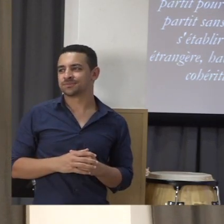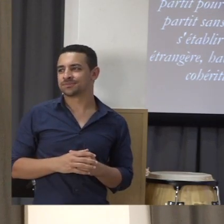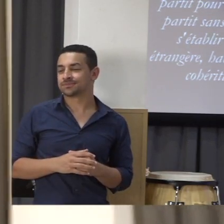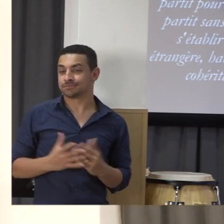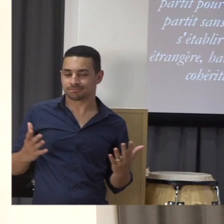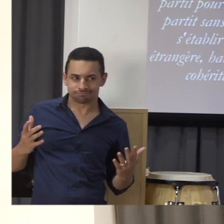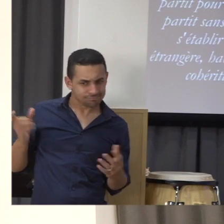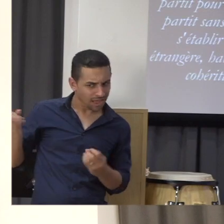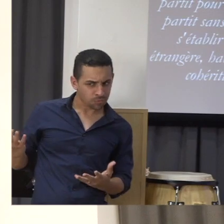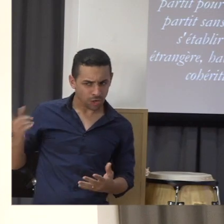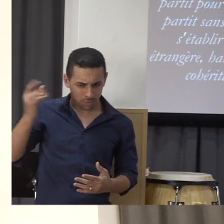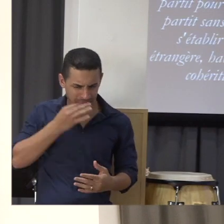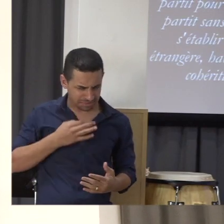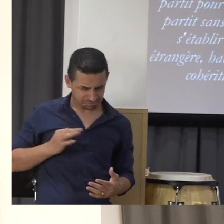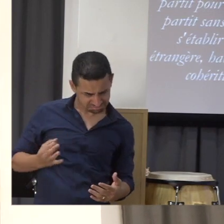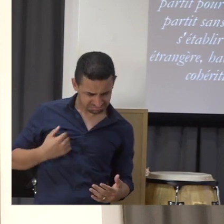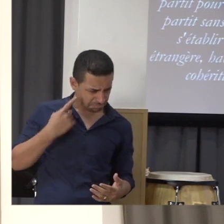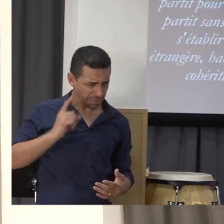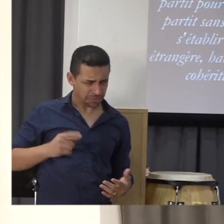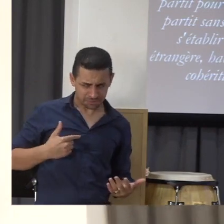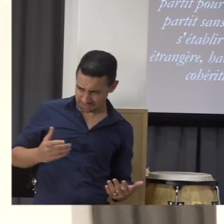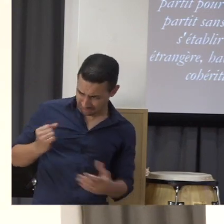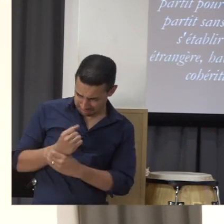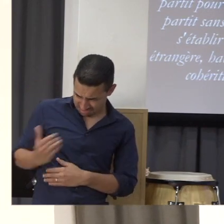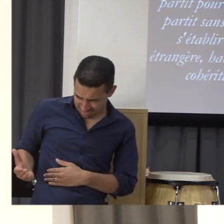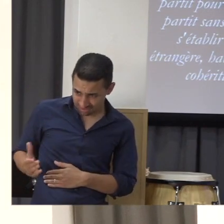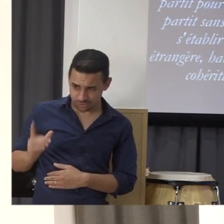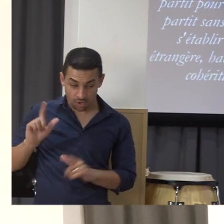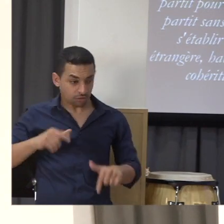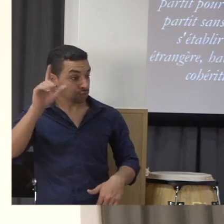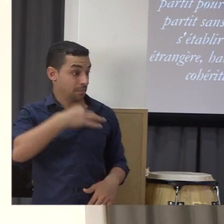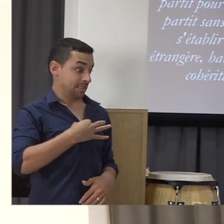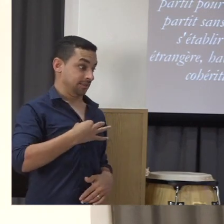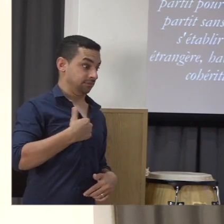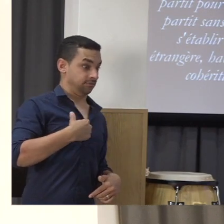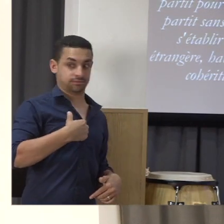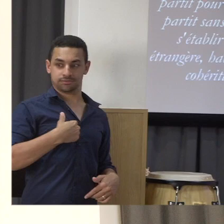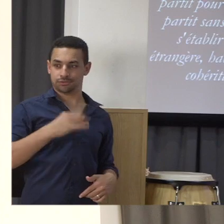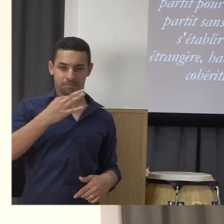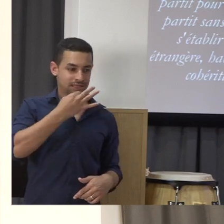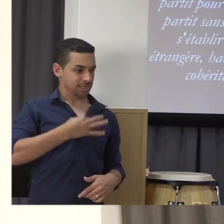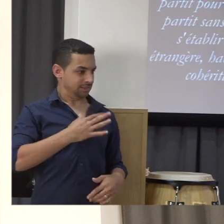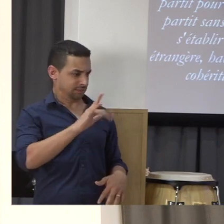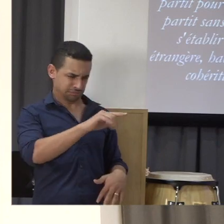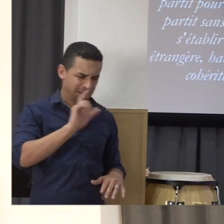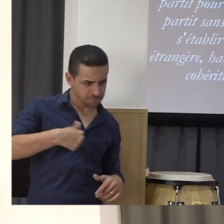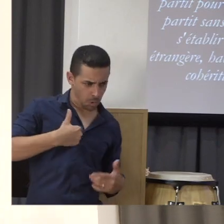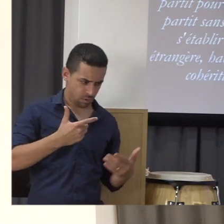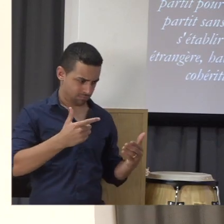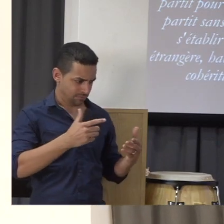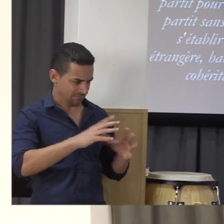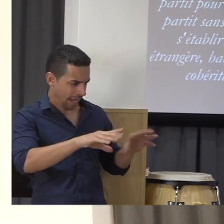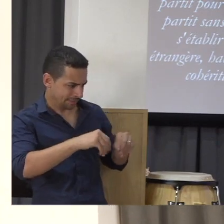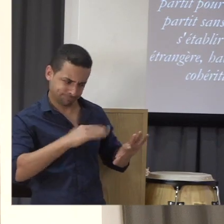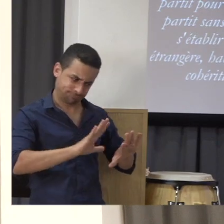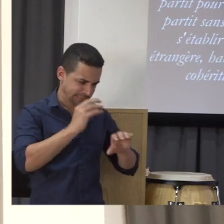Qu'est-ce qui lui est arrivé? Il se lève. Dieu m'a parlé. Dieu m'a parlé, Dieu m'a dit, il faut que je sorte de la famille de